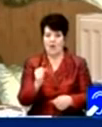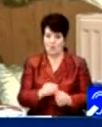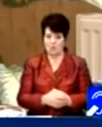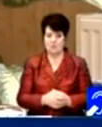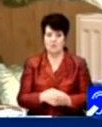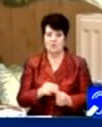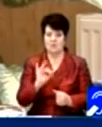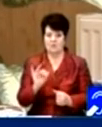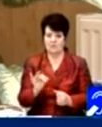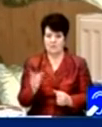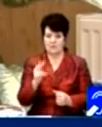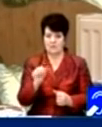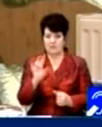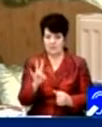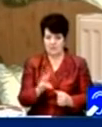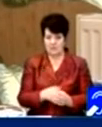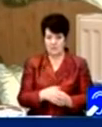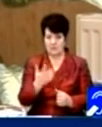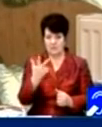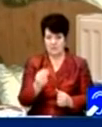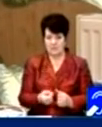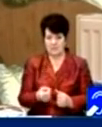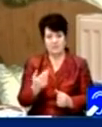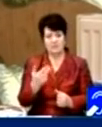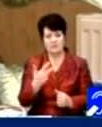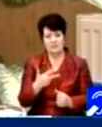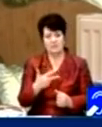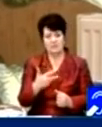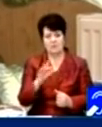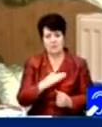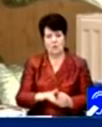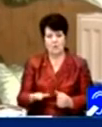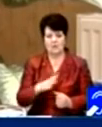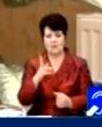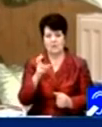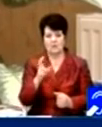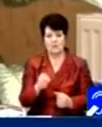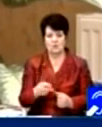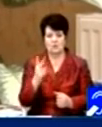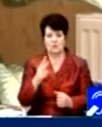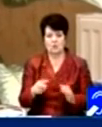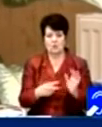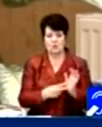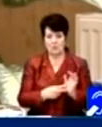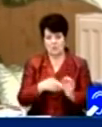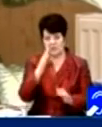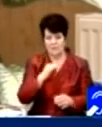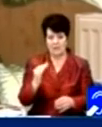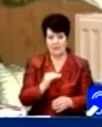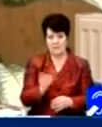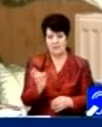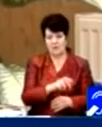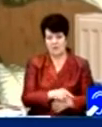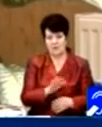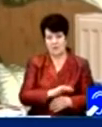din 430 de copii care au fost planificați, la 327 de copii au venit părinți conștienți